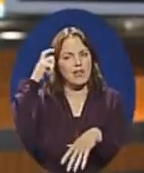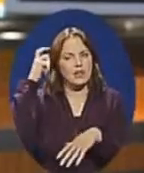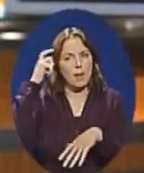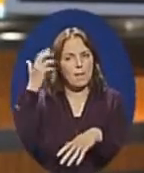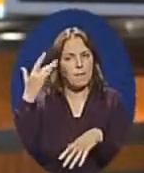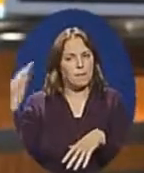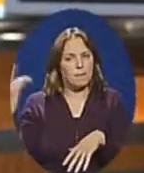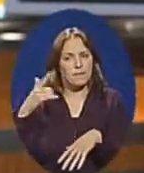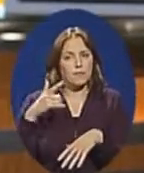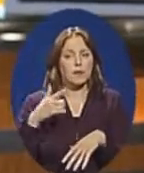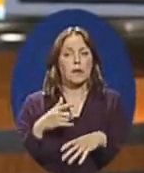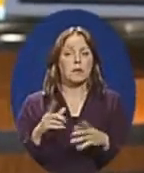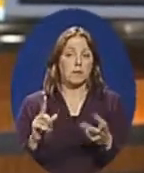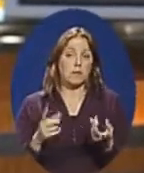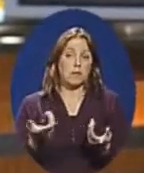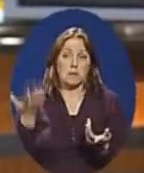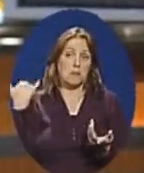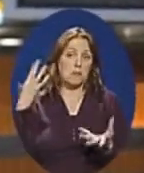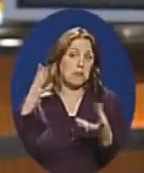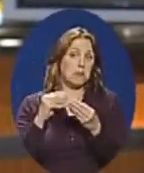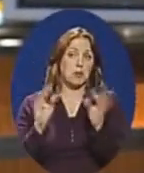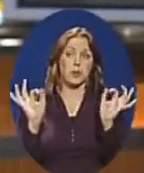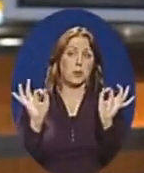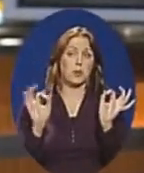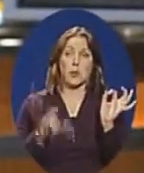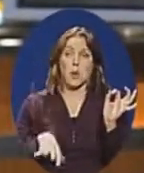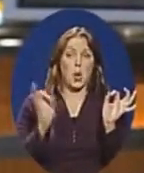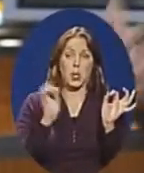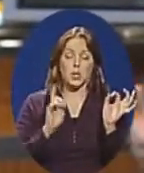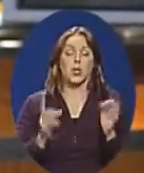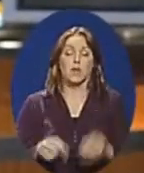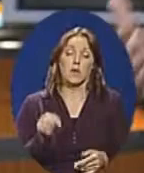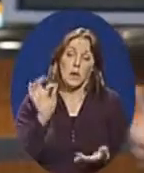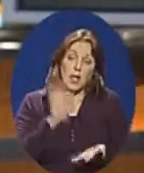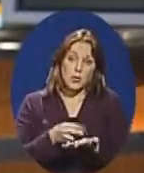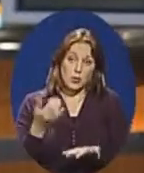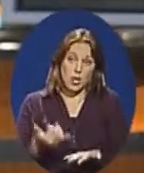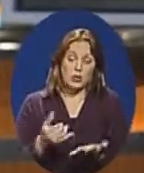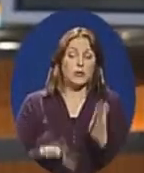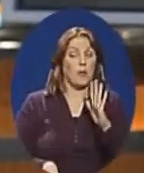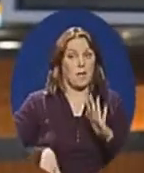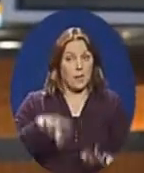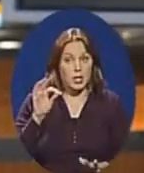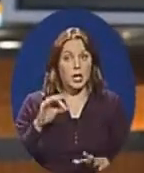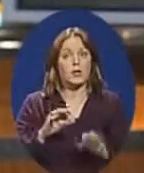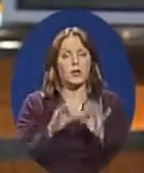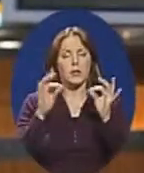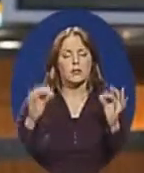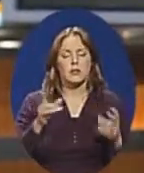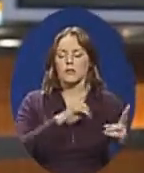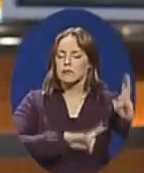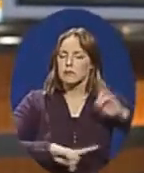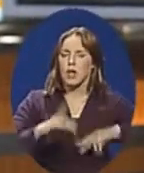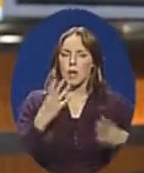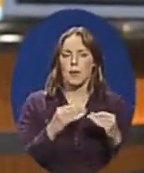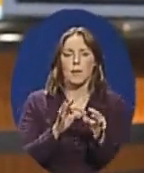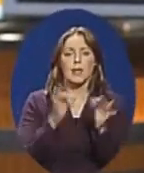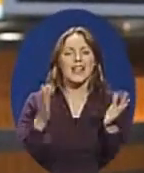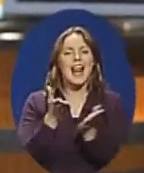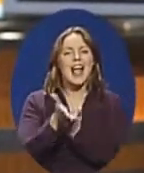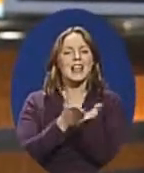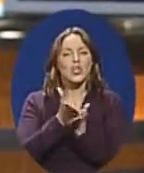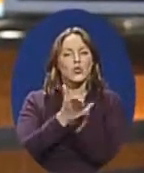בעצם התריע על הסיבה הזו, ומהנקודה הזאת אנחנו מתחילים איזשהו מסכת כזו של תלאות, שמתחילה באמת עם ניתוח